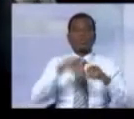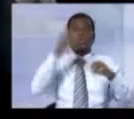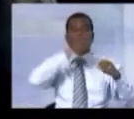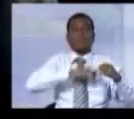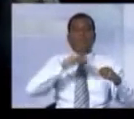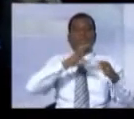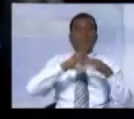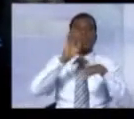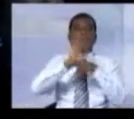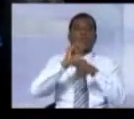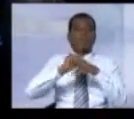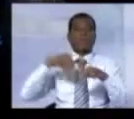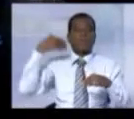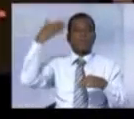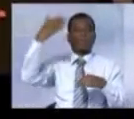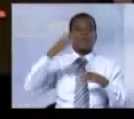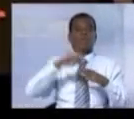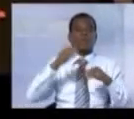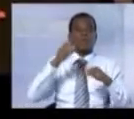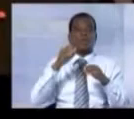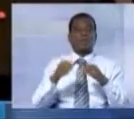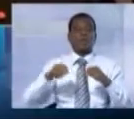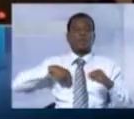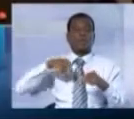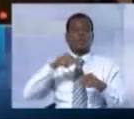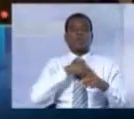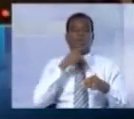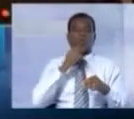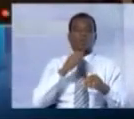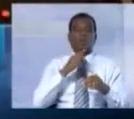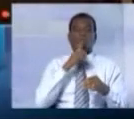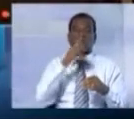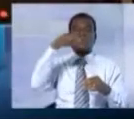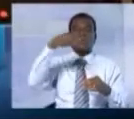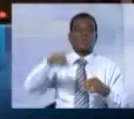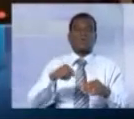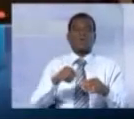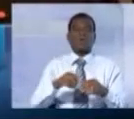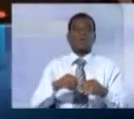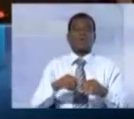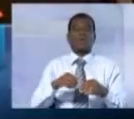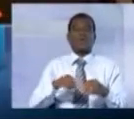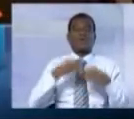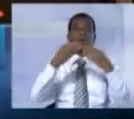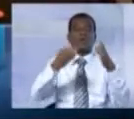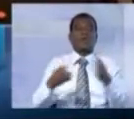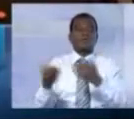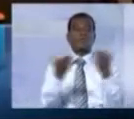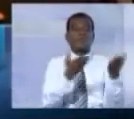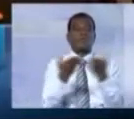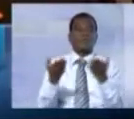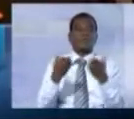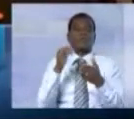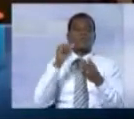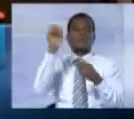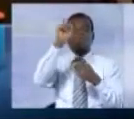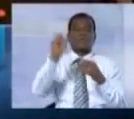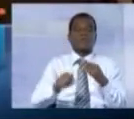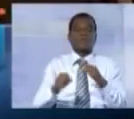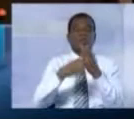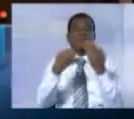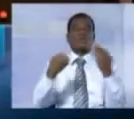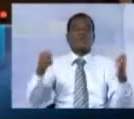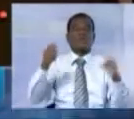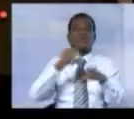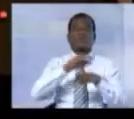l'avènement d'une économie numérique nous sommes persuadés que rendre accessible ce service ces solutions ces équipements